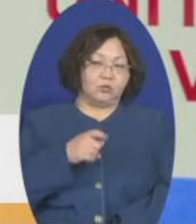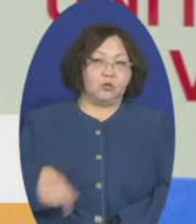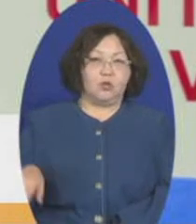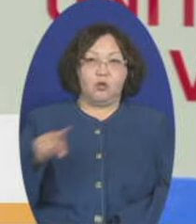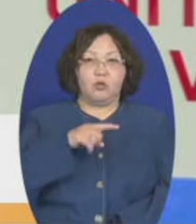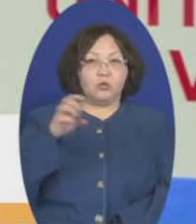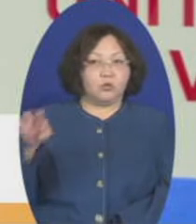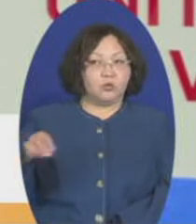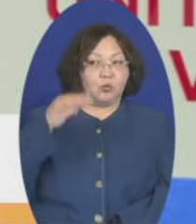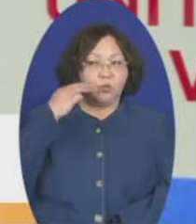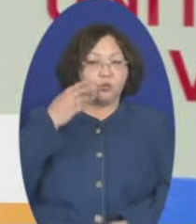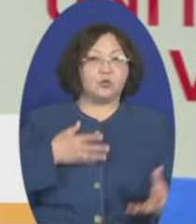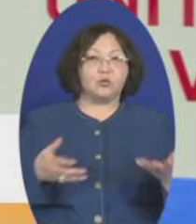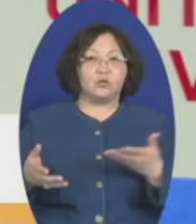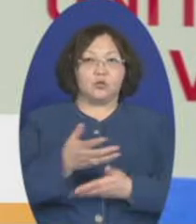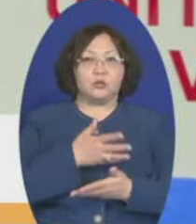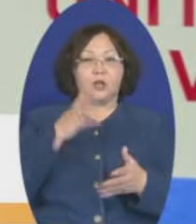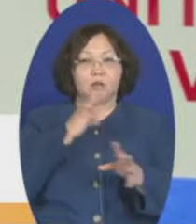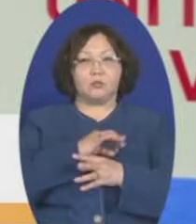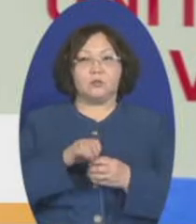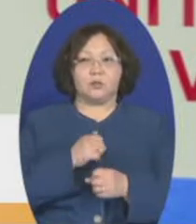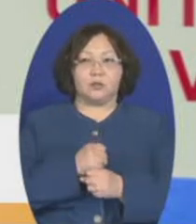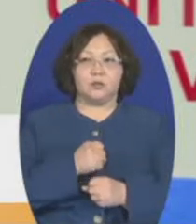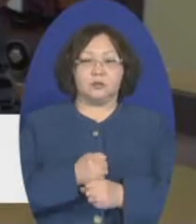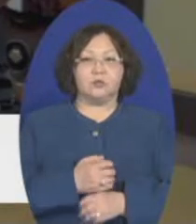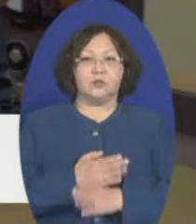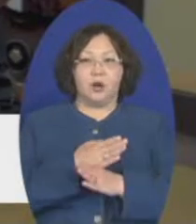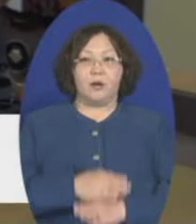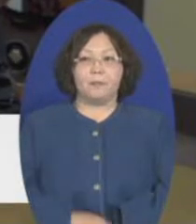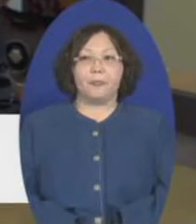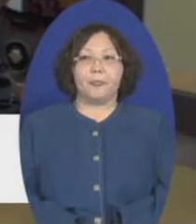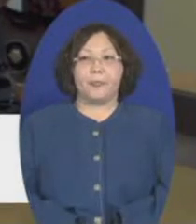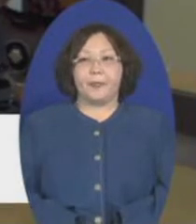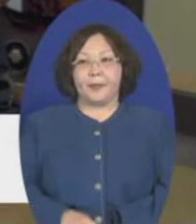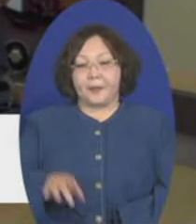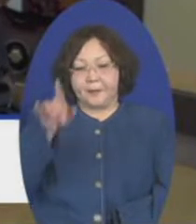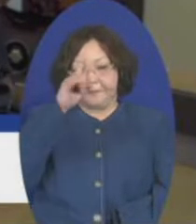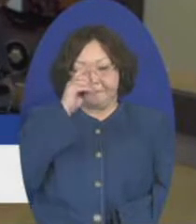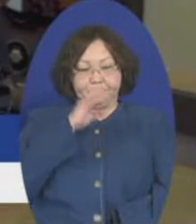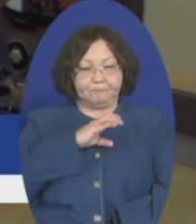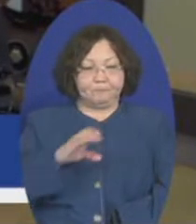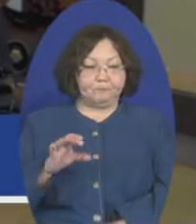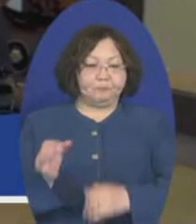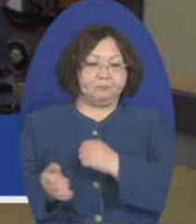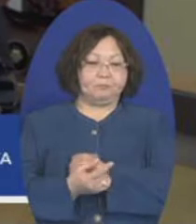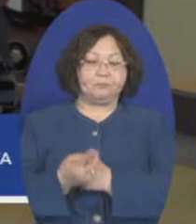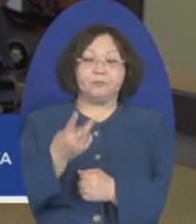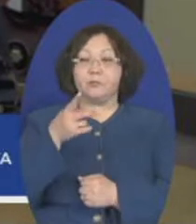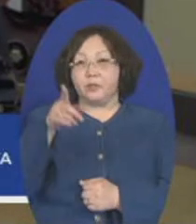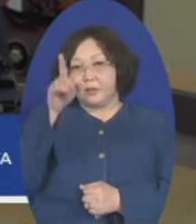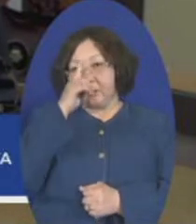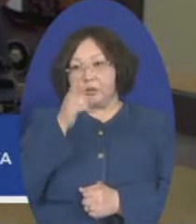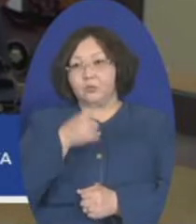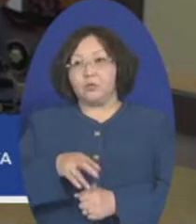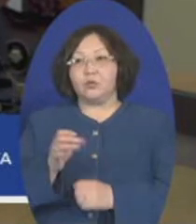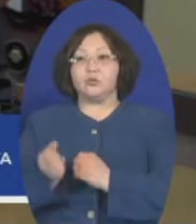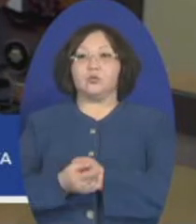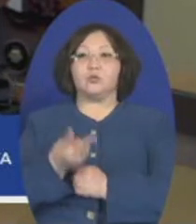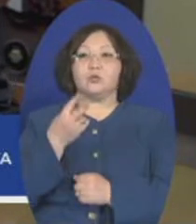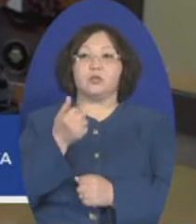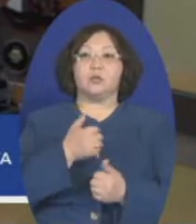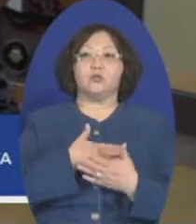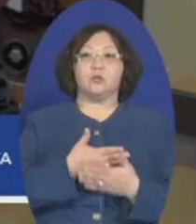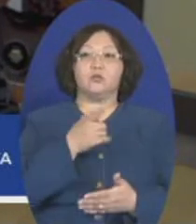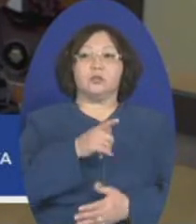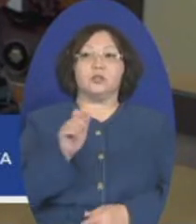арга туршлага бас солилцсон одоо ийм арга хэмжээ олчод өндөрлөө. Эрүүл мэндийн онцгой нөхцөл байдлын үед ажиллах сайн дурынхныг